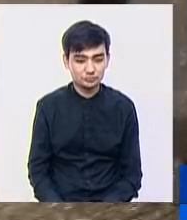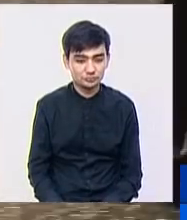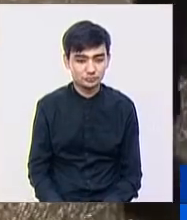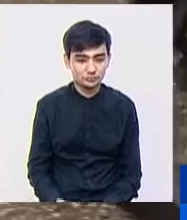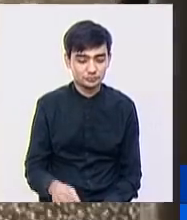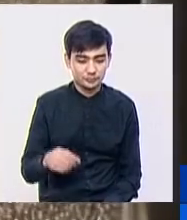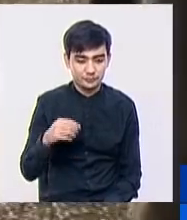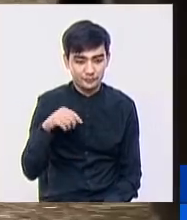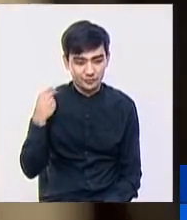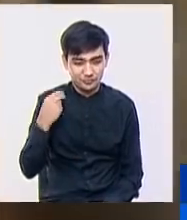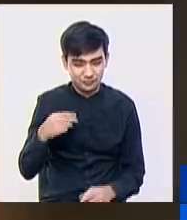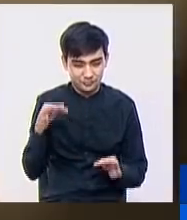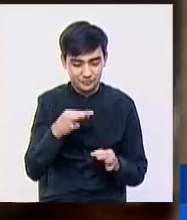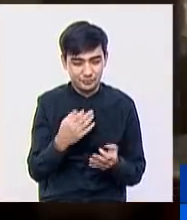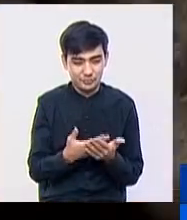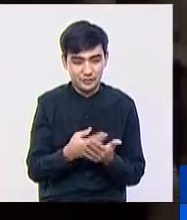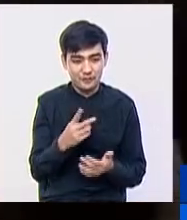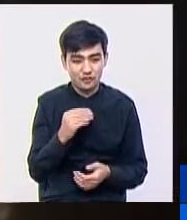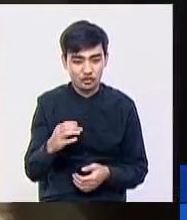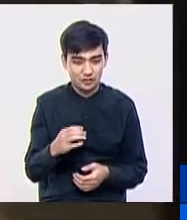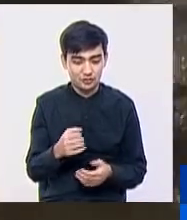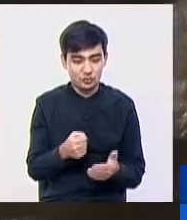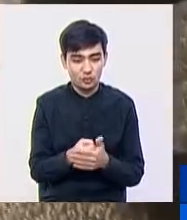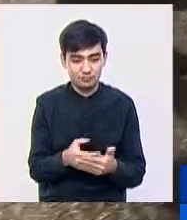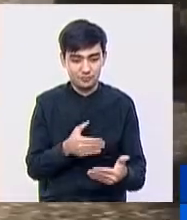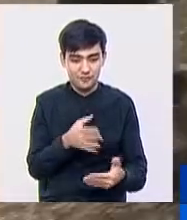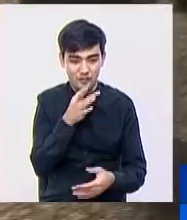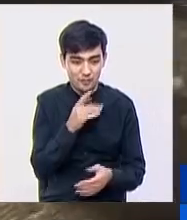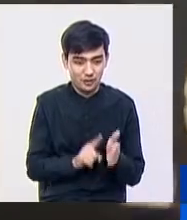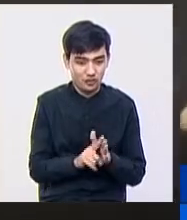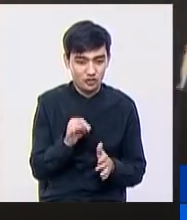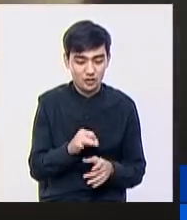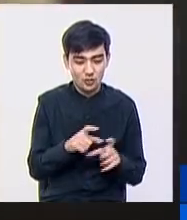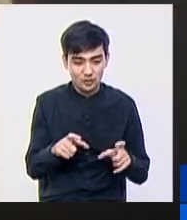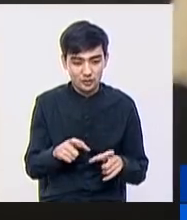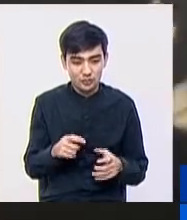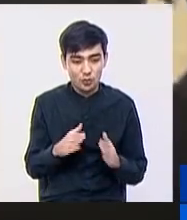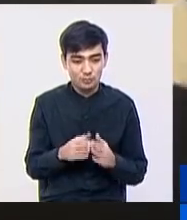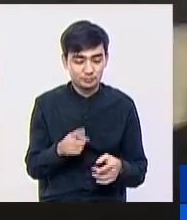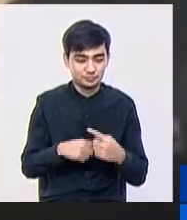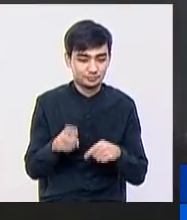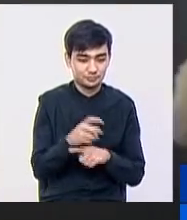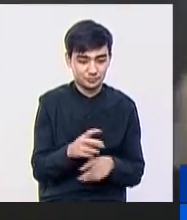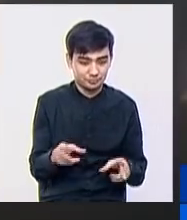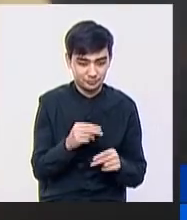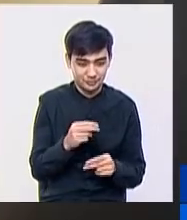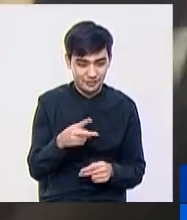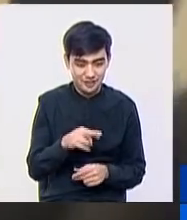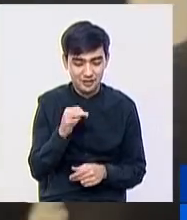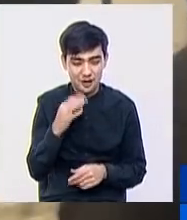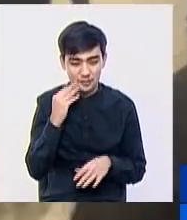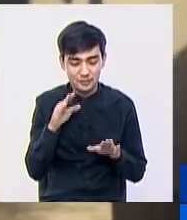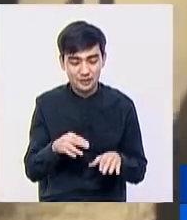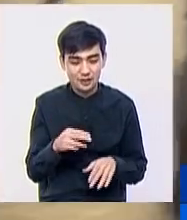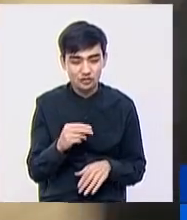Сирена срабатывает меньше, чем за 2 часа до наступления ограничений, чтобы горожане успели добраться домой. Напомню, в Алматы комендантский час действует